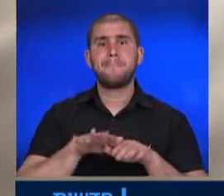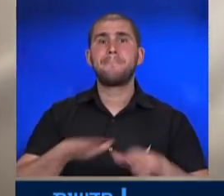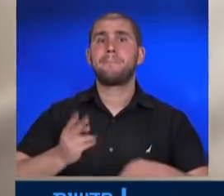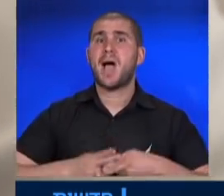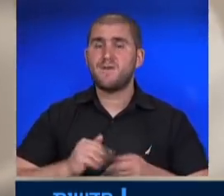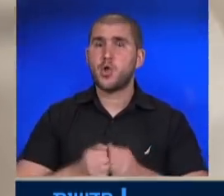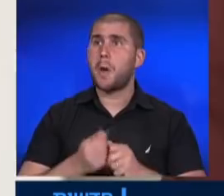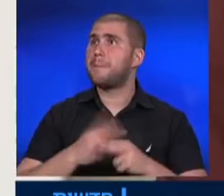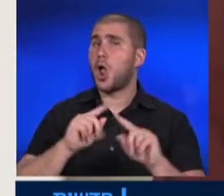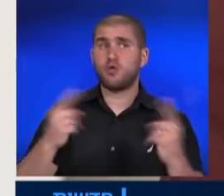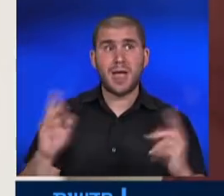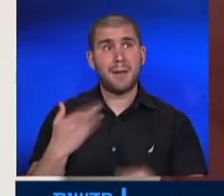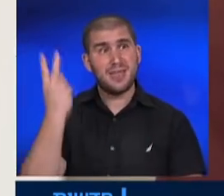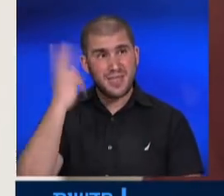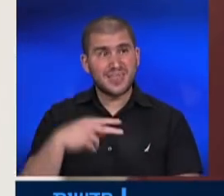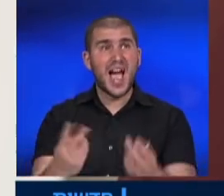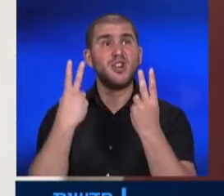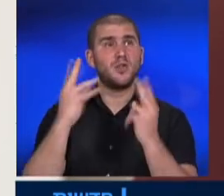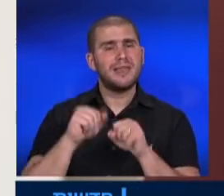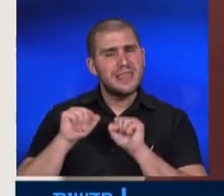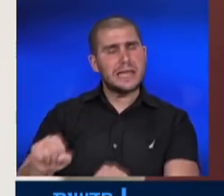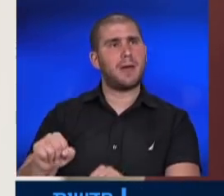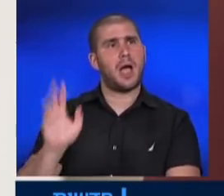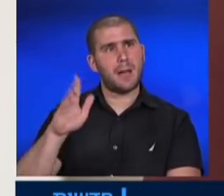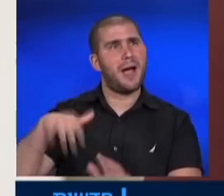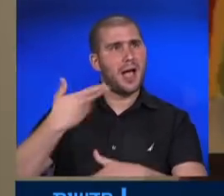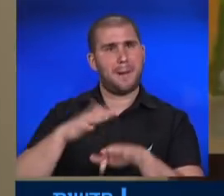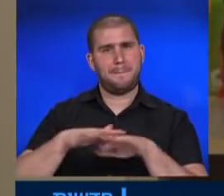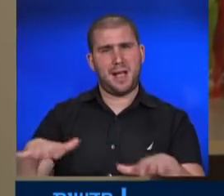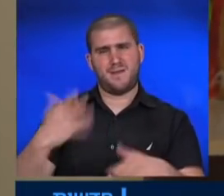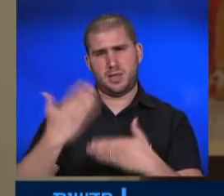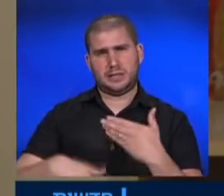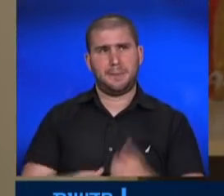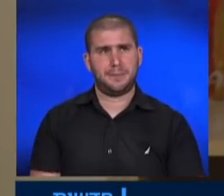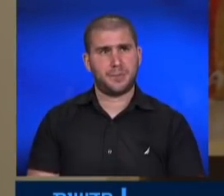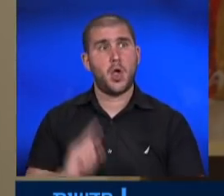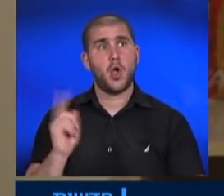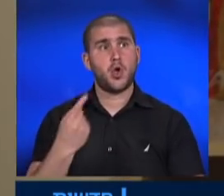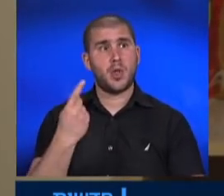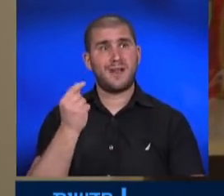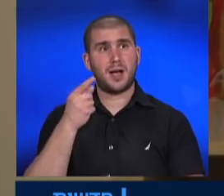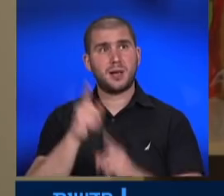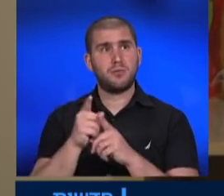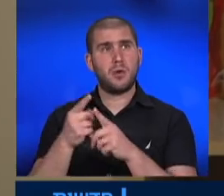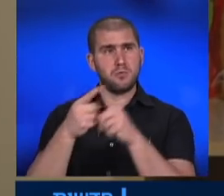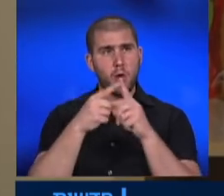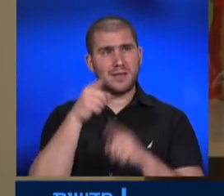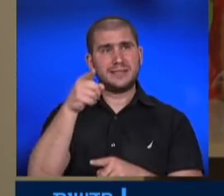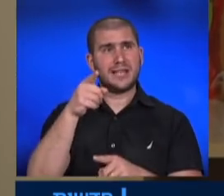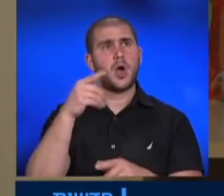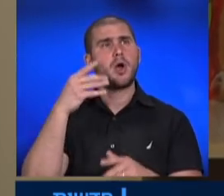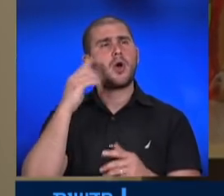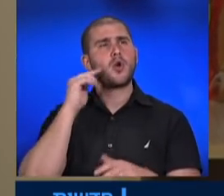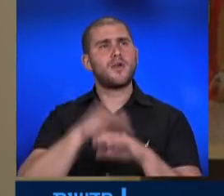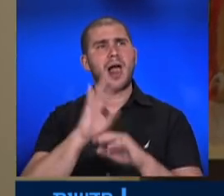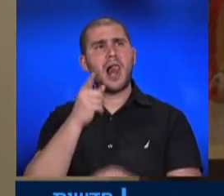המחלות, האם אנחנו נבין את החשיבות של לתמוך בהם גם אחרי המגפה הזאת? כל הטיל הזה מכוון על ידי הדבר הזה. זה בעצם קובע לאן הפצצה